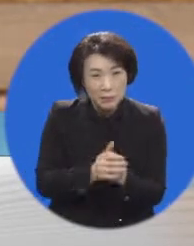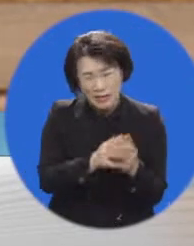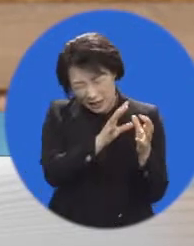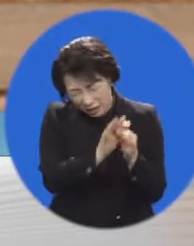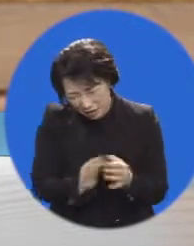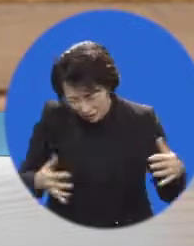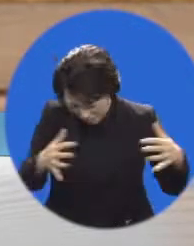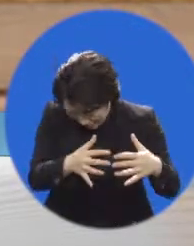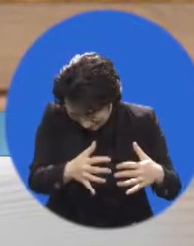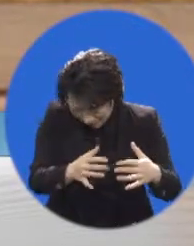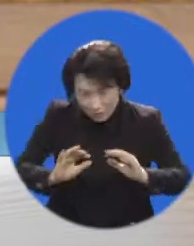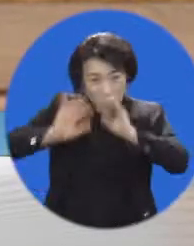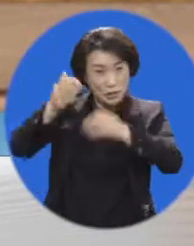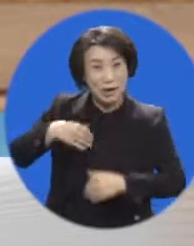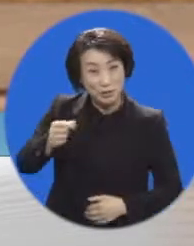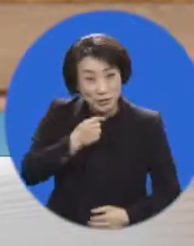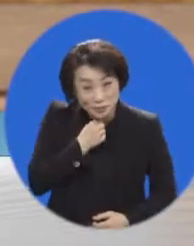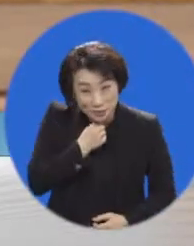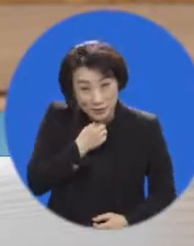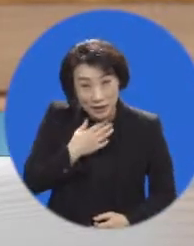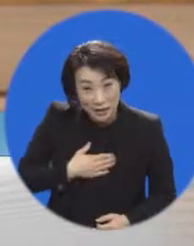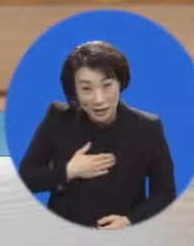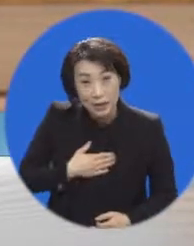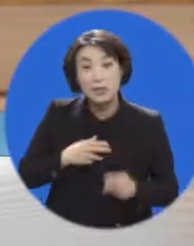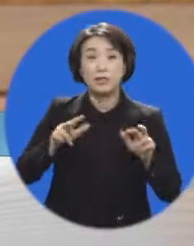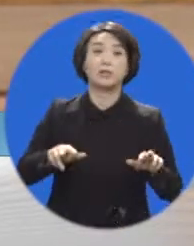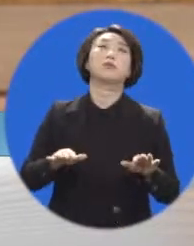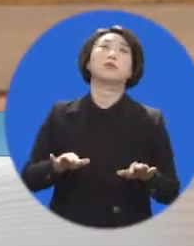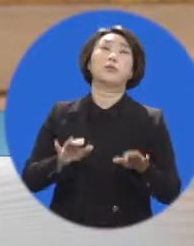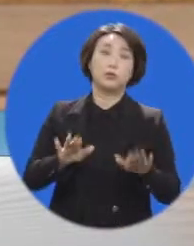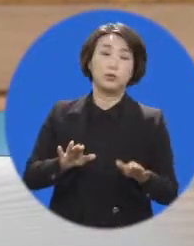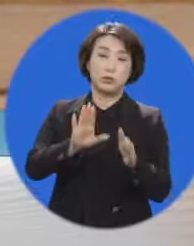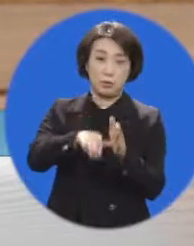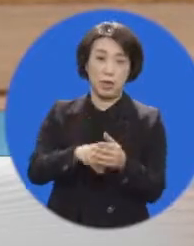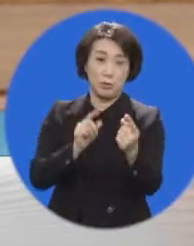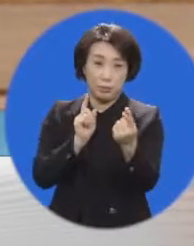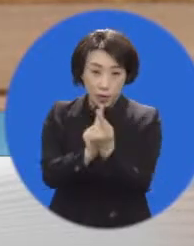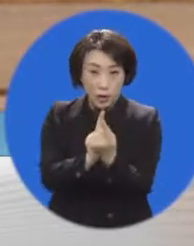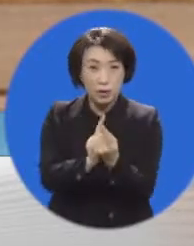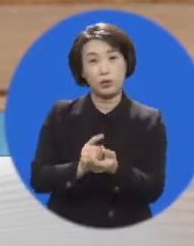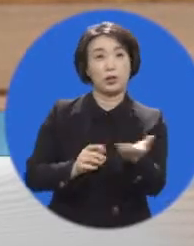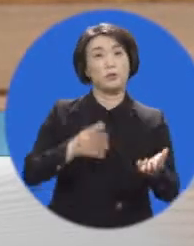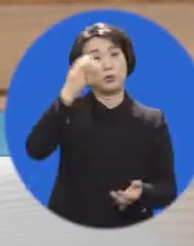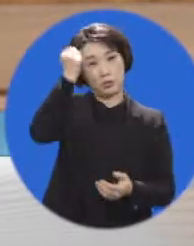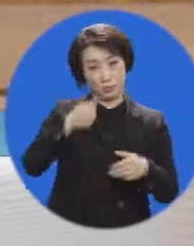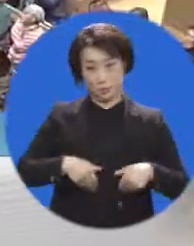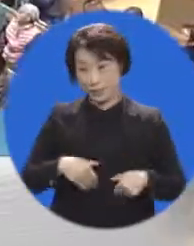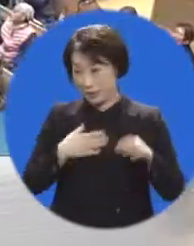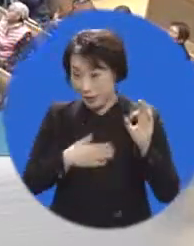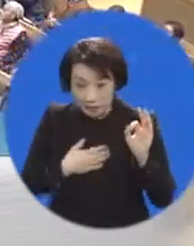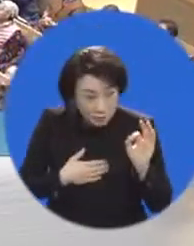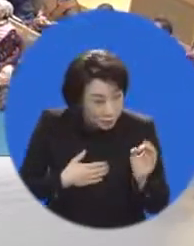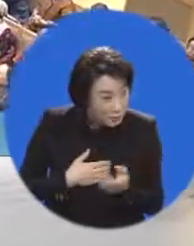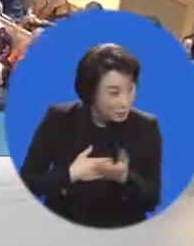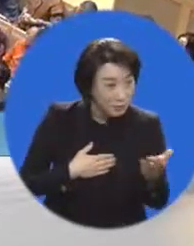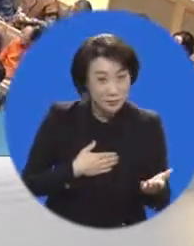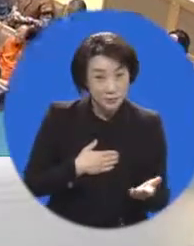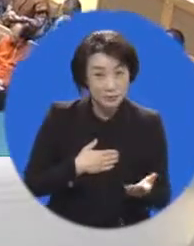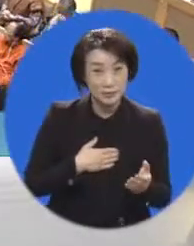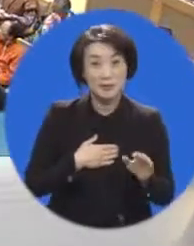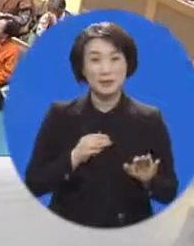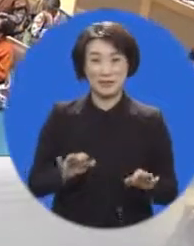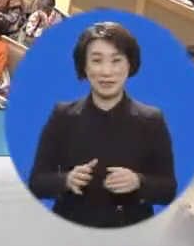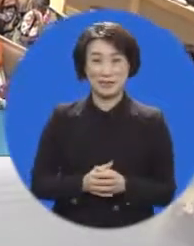데리고 천국 가려고 그러고, 지금 그런 때가 왔음을 알아야 돼요. 알아줬습니까?